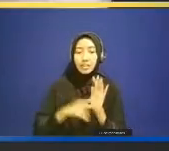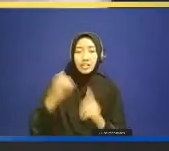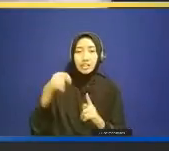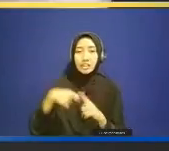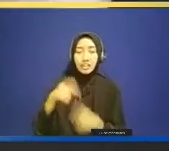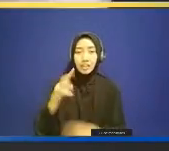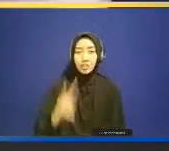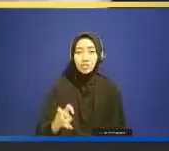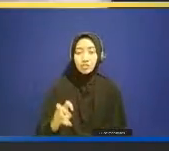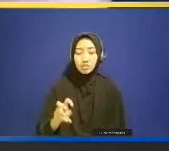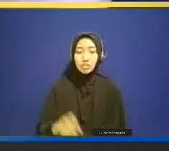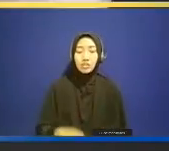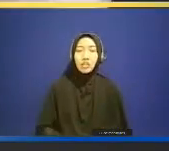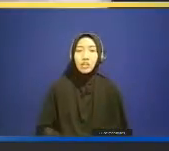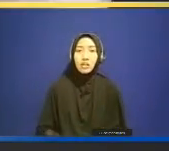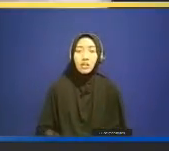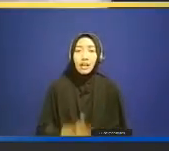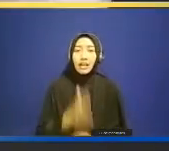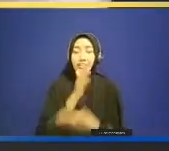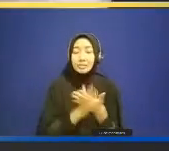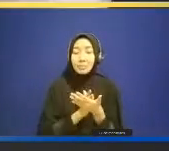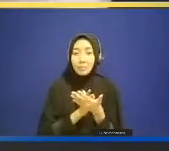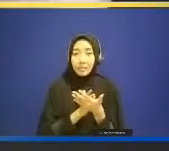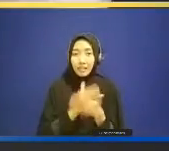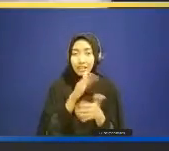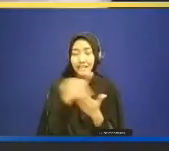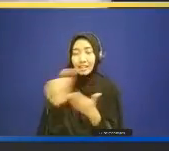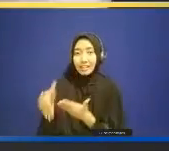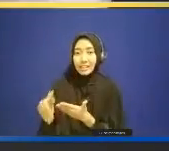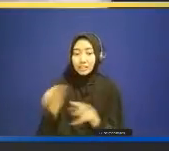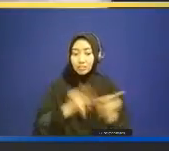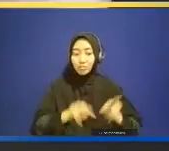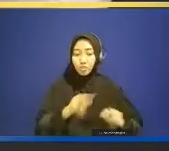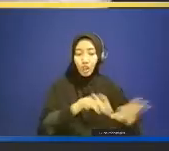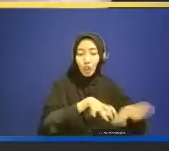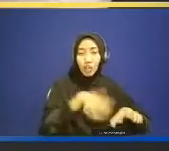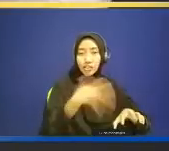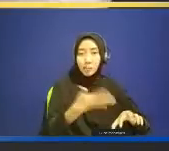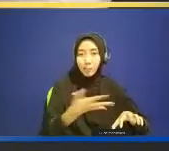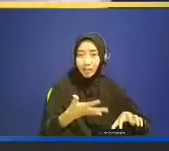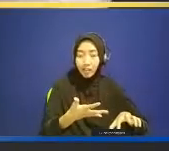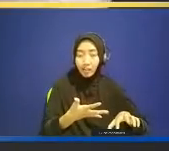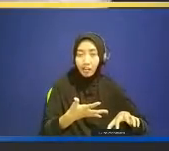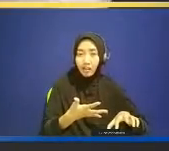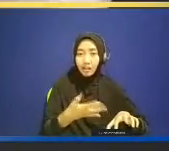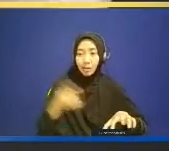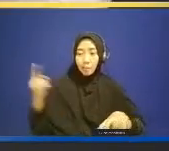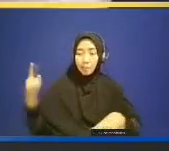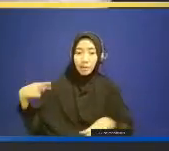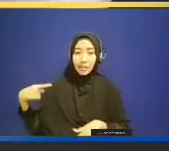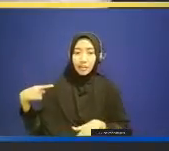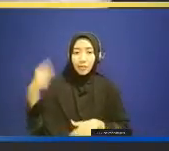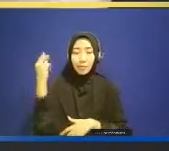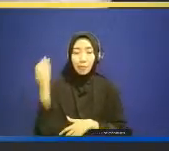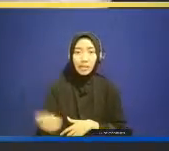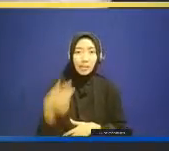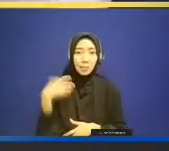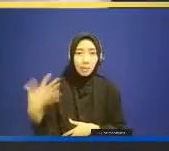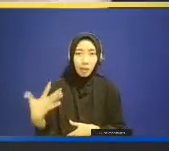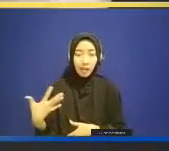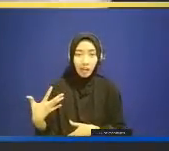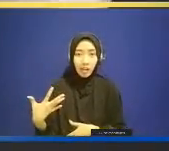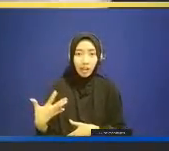jadi sebagian itu bisa dimonitor dimana lokasinya kemudian gimana gunain pembayarannya